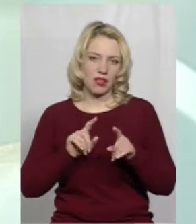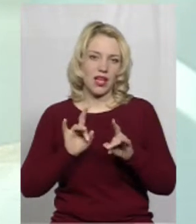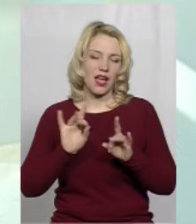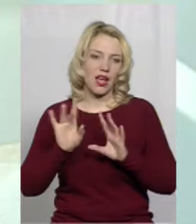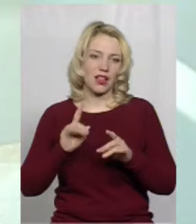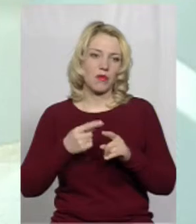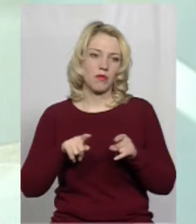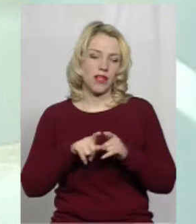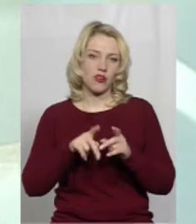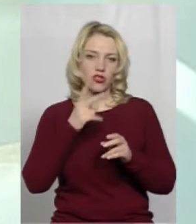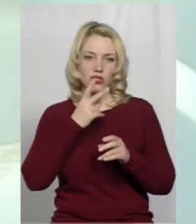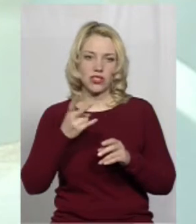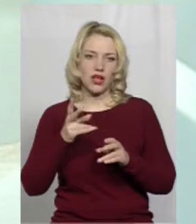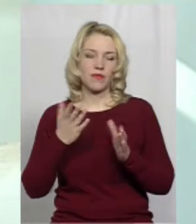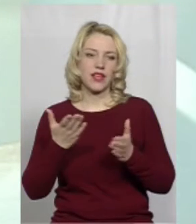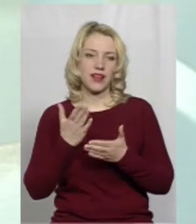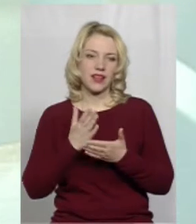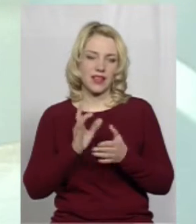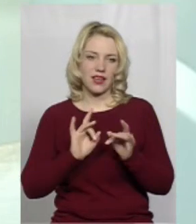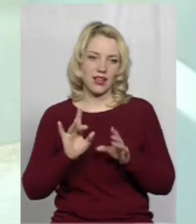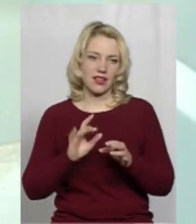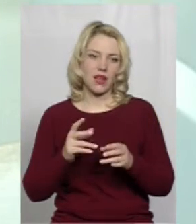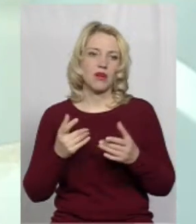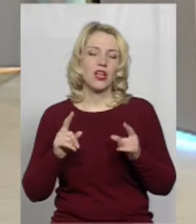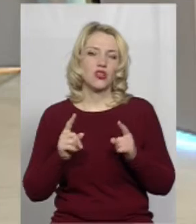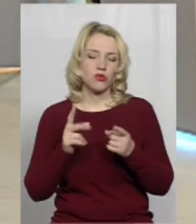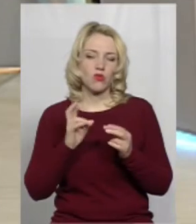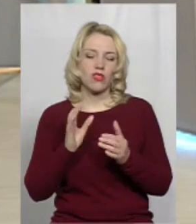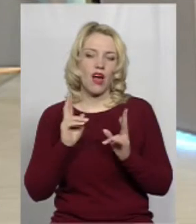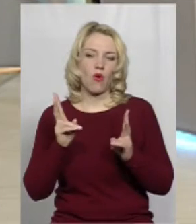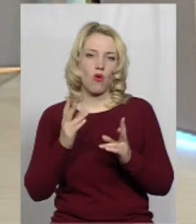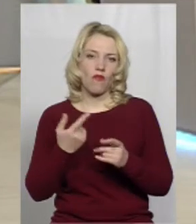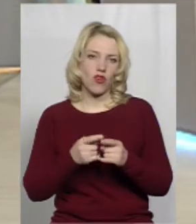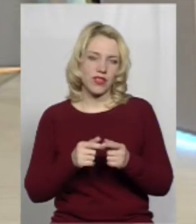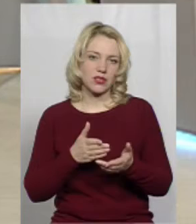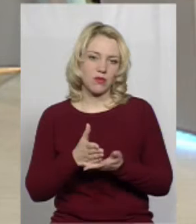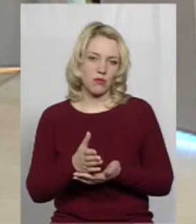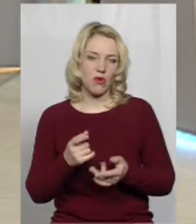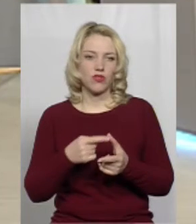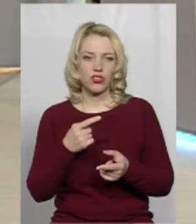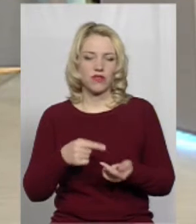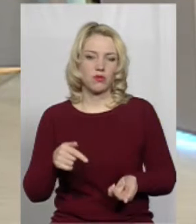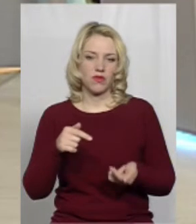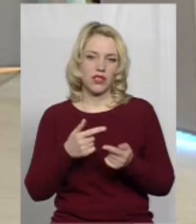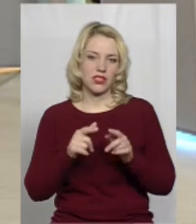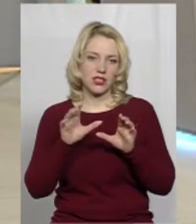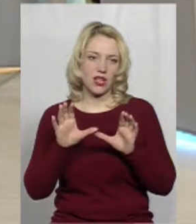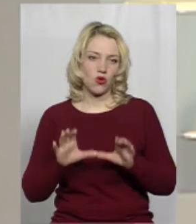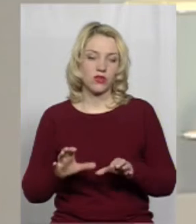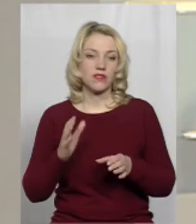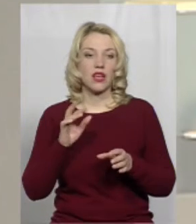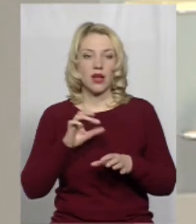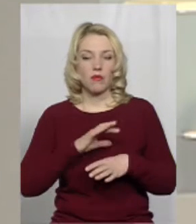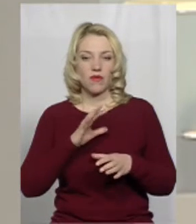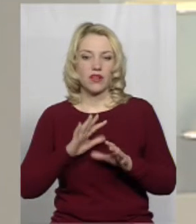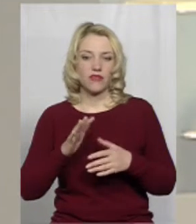ми розглядаємо, що яка є реклама і чого, і як кого вона спрямована, чи відповідає це законодавству, бо